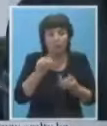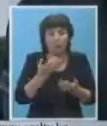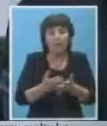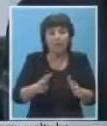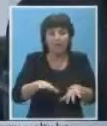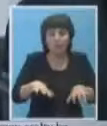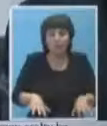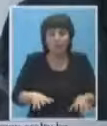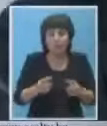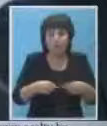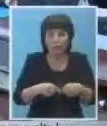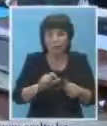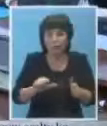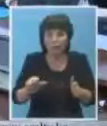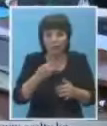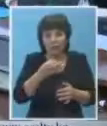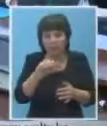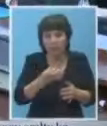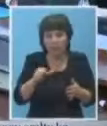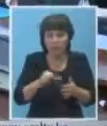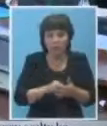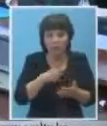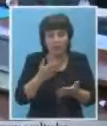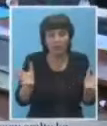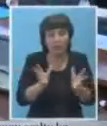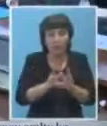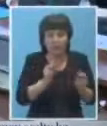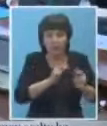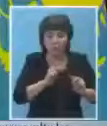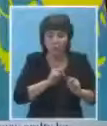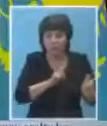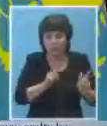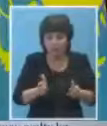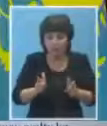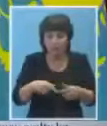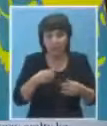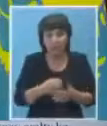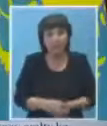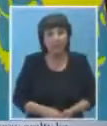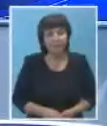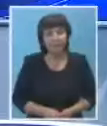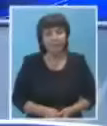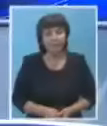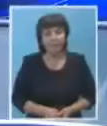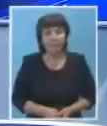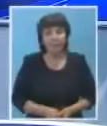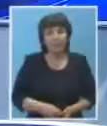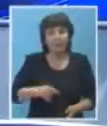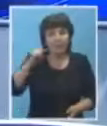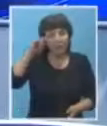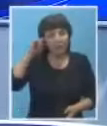Сенат төрағасы ұйымға мүше елдердің тәжірибесіне сүйенетіндігін жеткізіп, бірлесе жұмыс істеуге әзір екендігін айтты. Қырғызстан